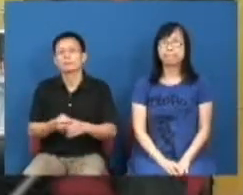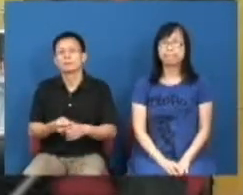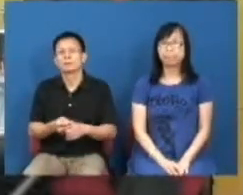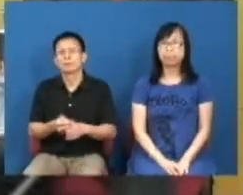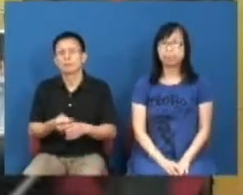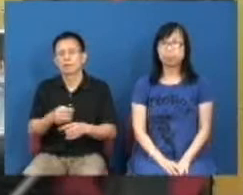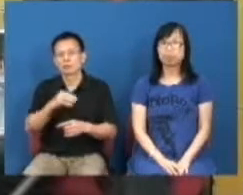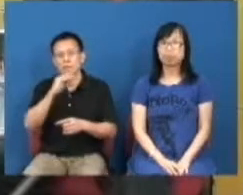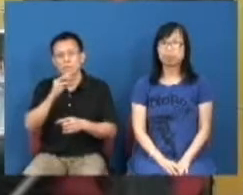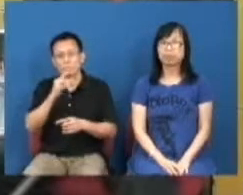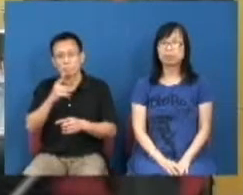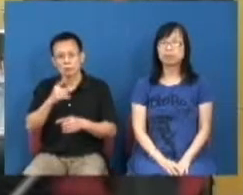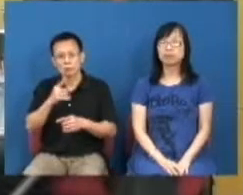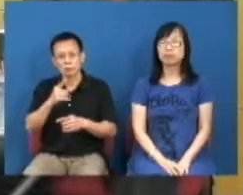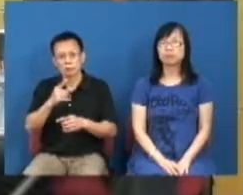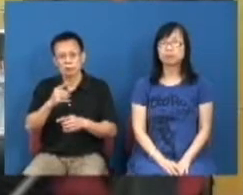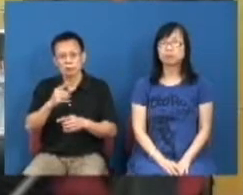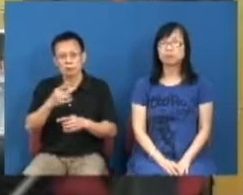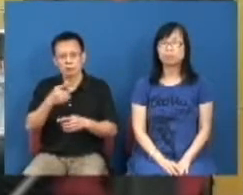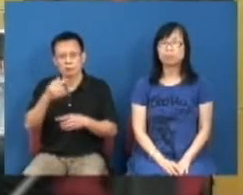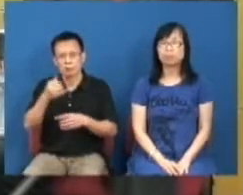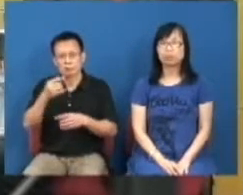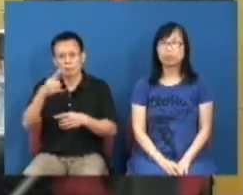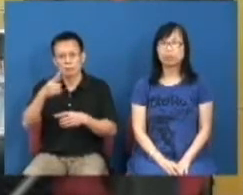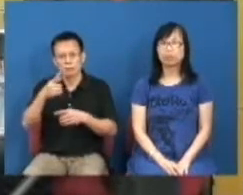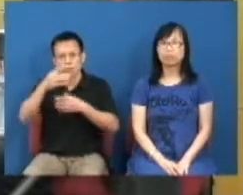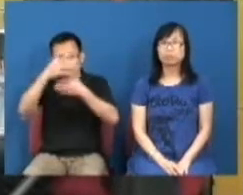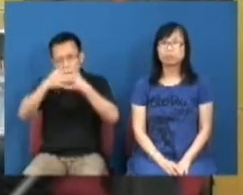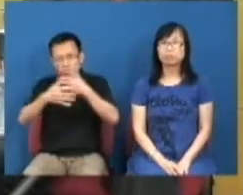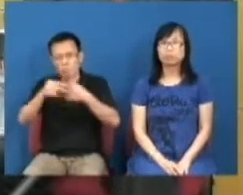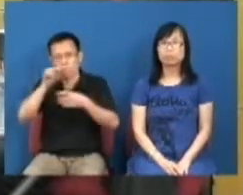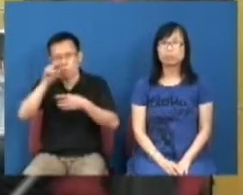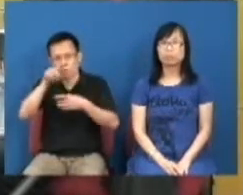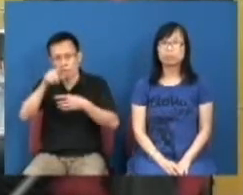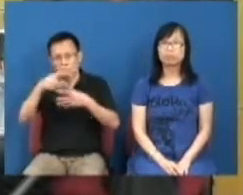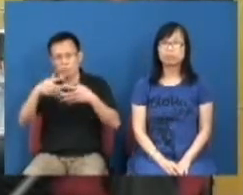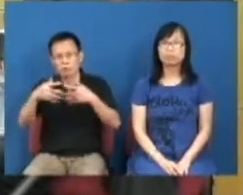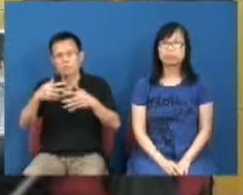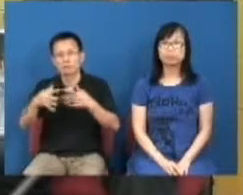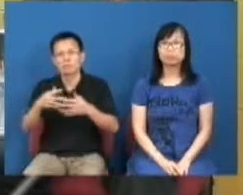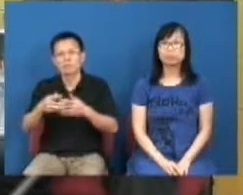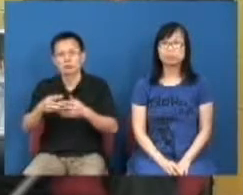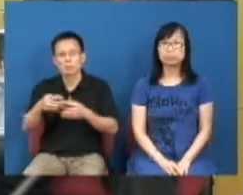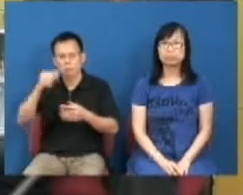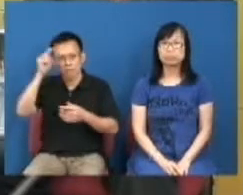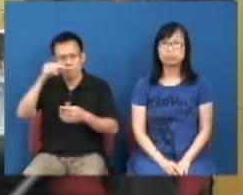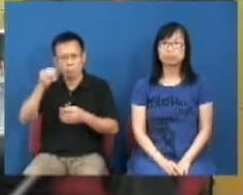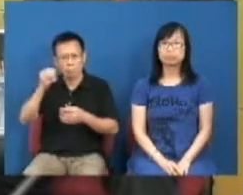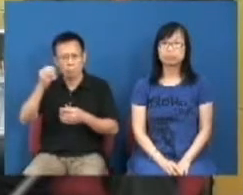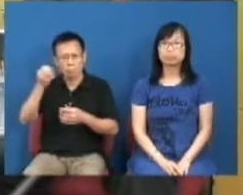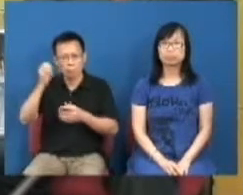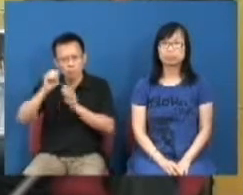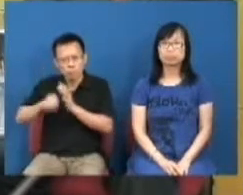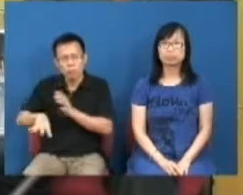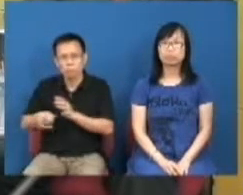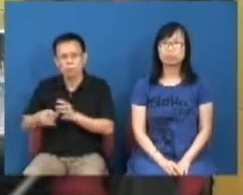當然，如果大家有糾紛嘅時候，我哋都好表面睇一件事啊。 嗯， 我哋就往往忽略咗係最重